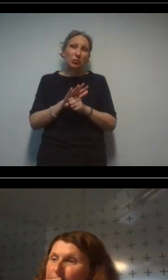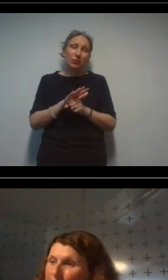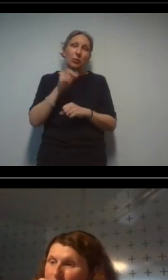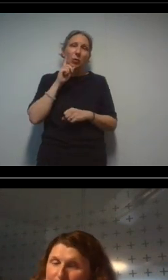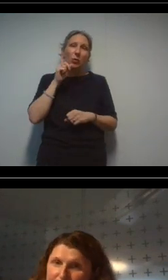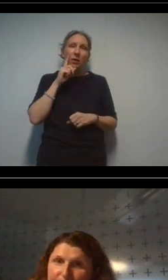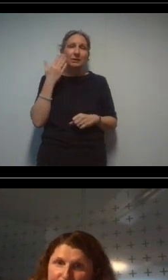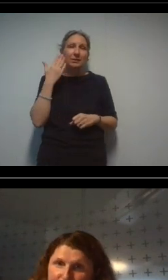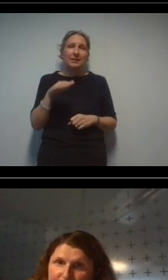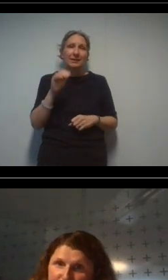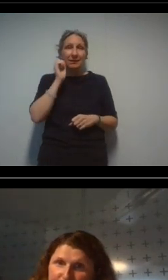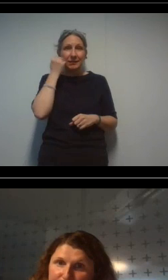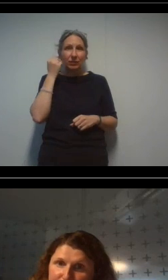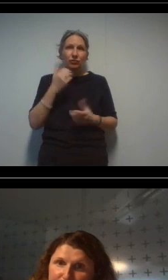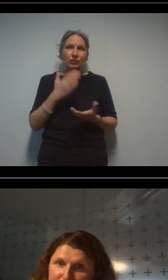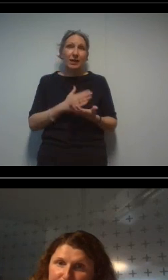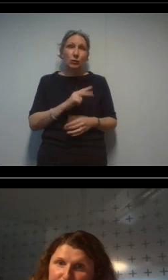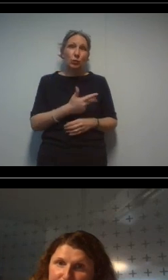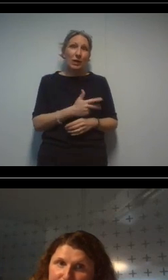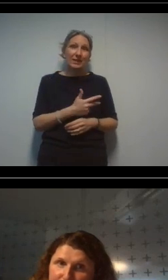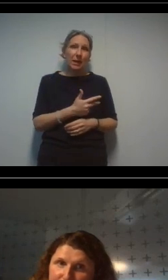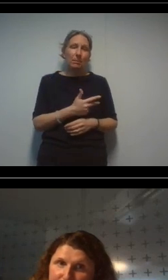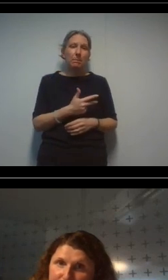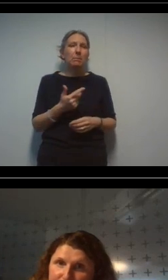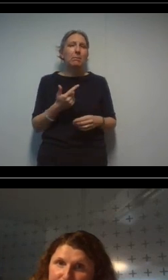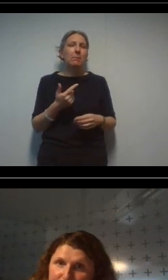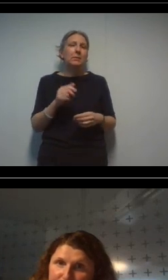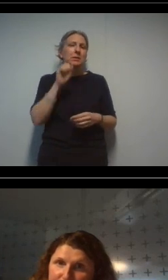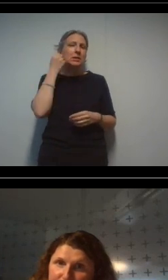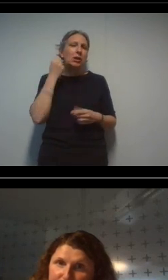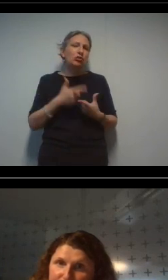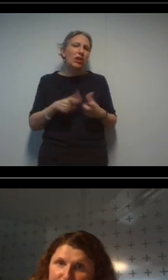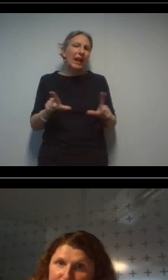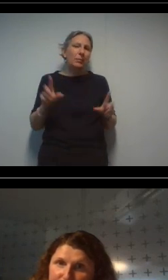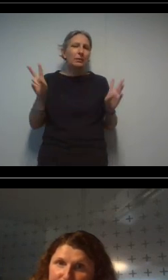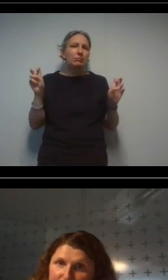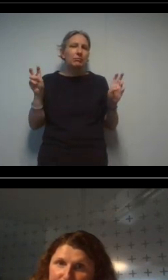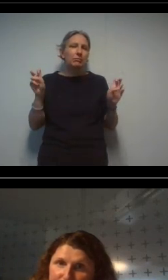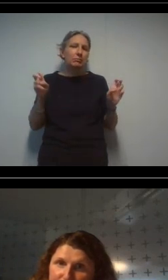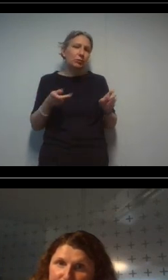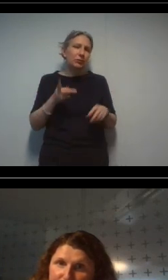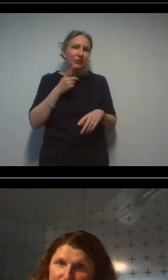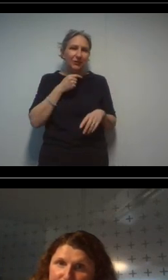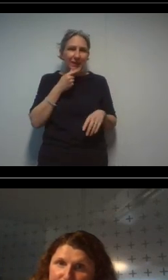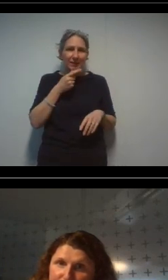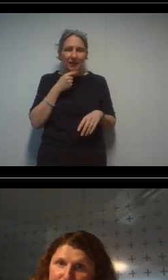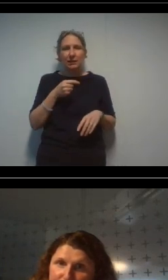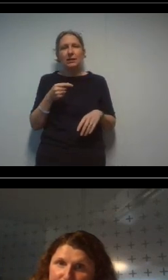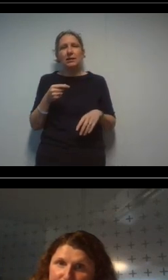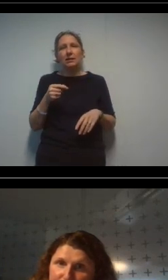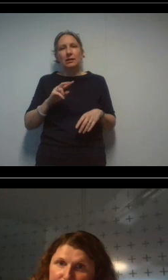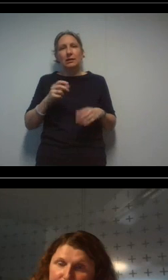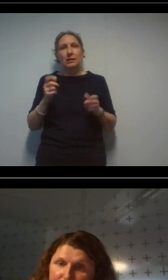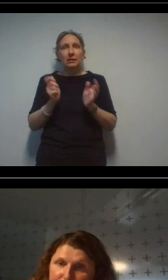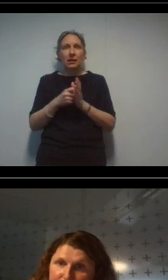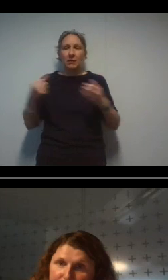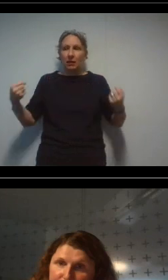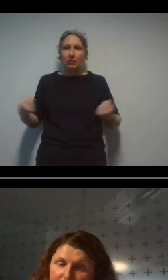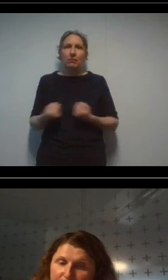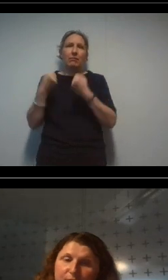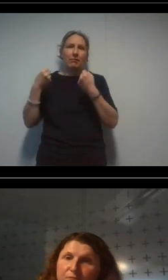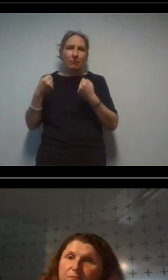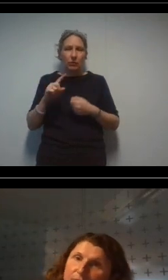qui, en troisième, ont des dates plus libres tout au long de l'année et viennent pas sur des dates qui vont télescoper tous les jeunes de troisième.